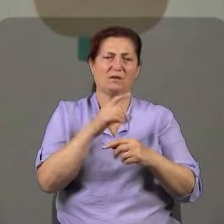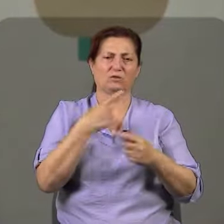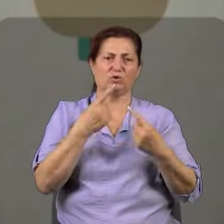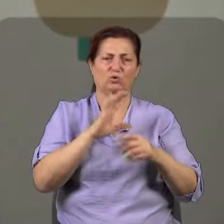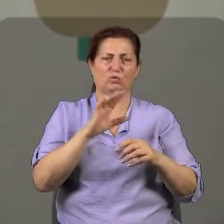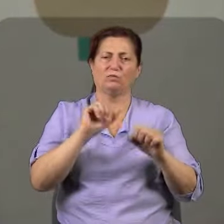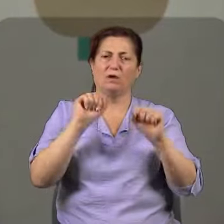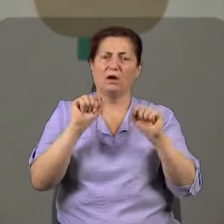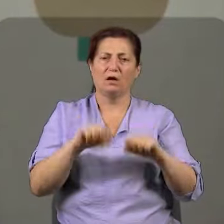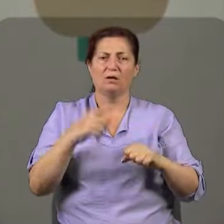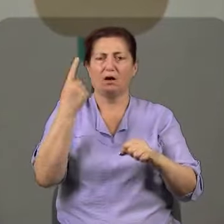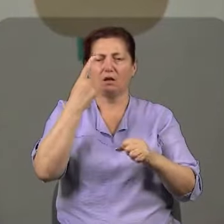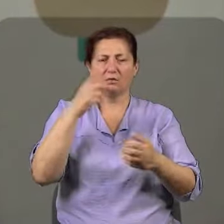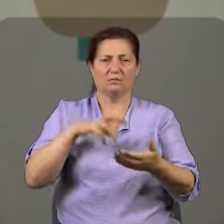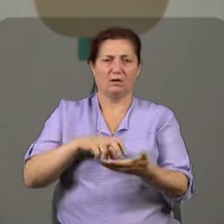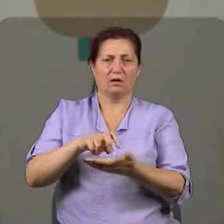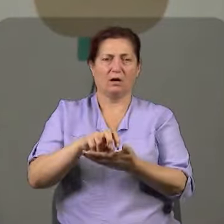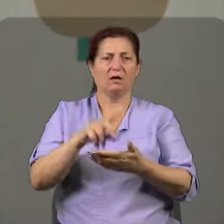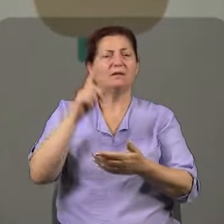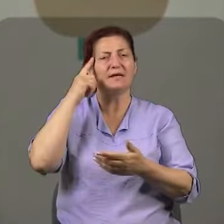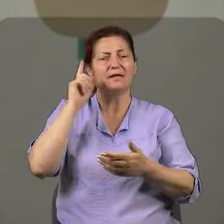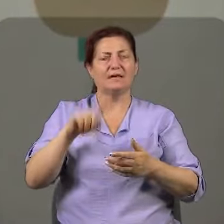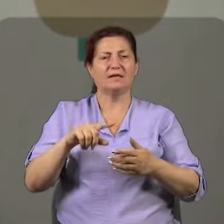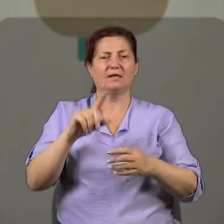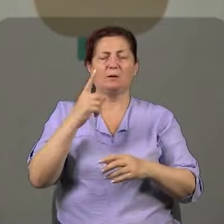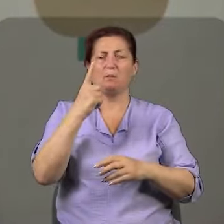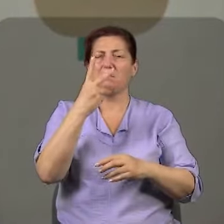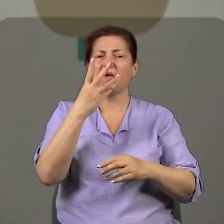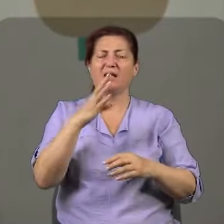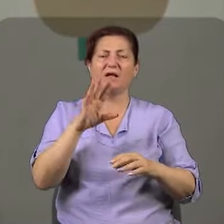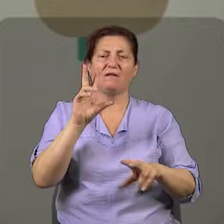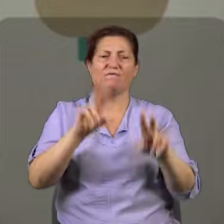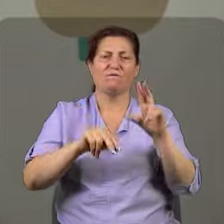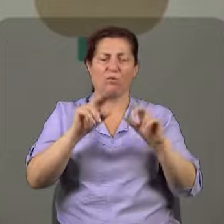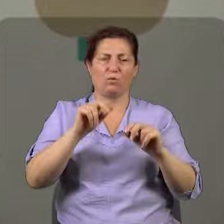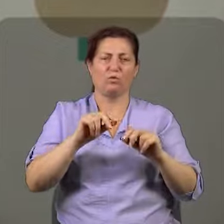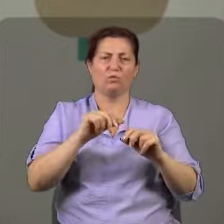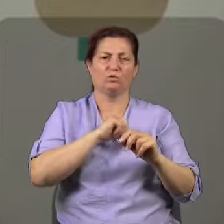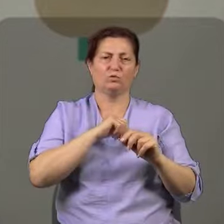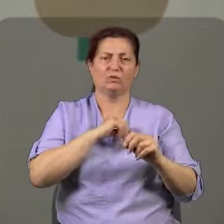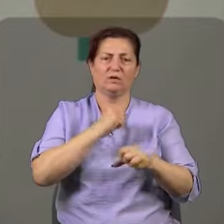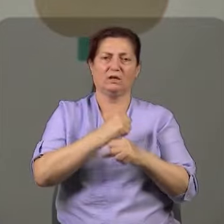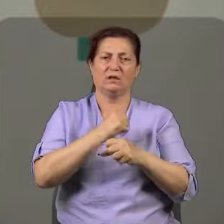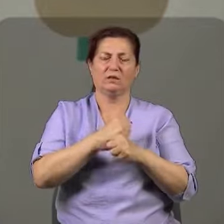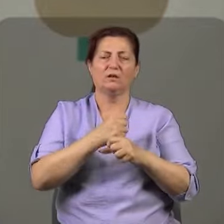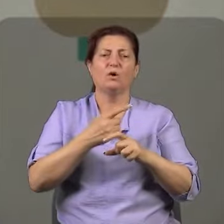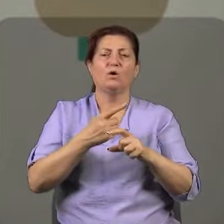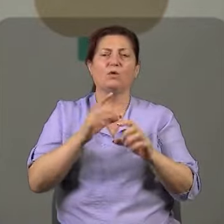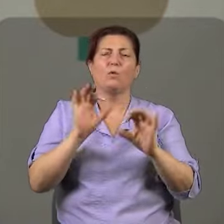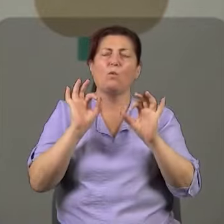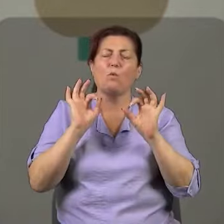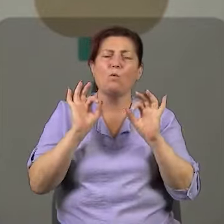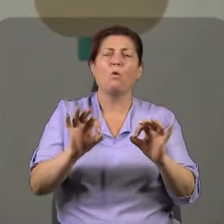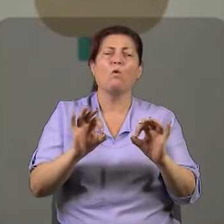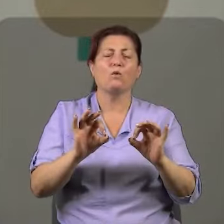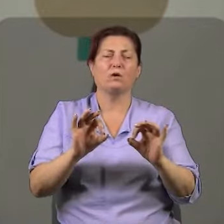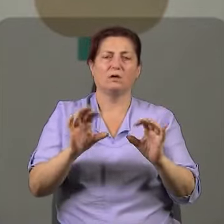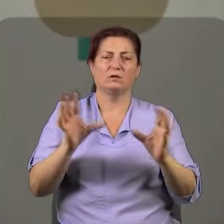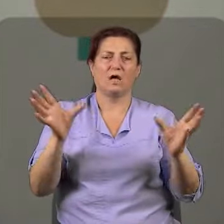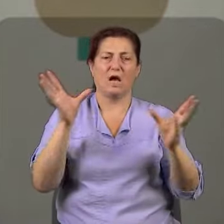կարելի է որպես առաջին քայլ ընդունել, որ եթե գիտենք մի քանի որոշ ակնհայտ ծրագրեր, որ պետք է իրականացնել, որոնք կոնկրետ արդյունք կարող են ունենալ, կարելի է սկսել դրանից,